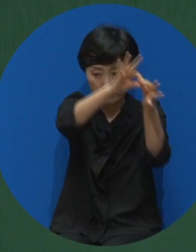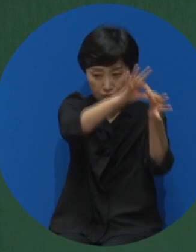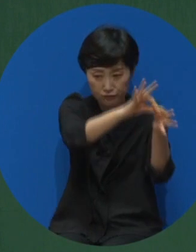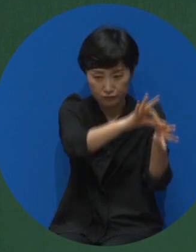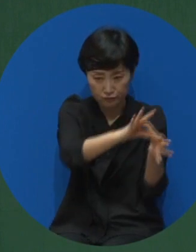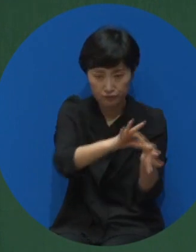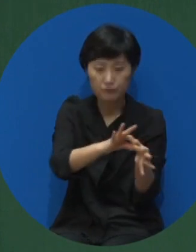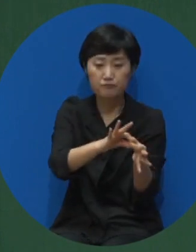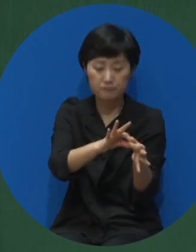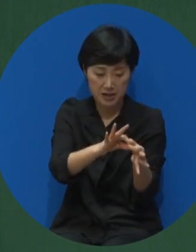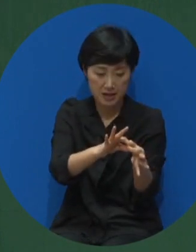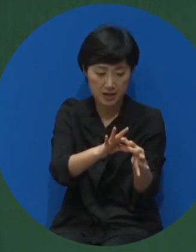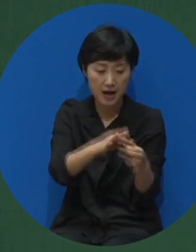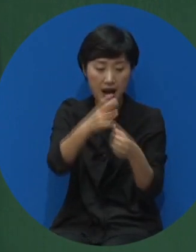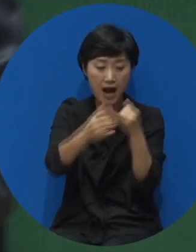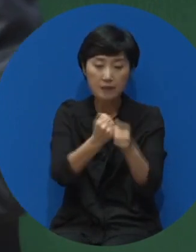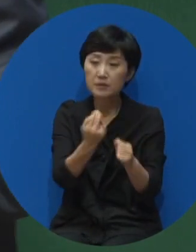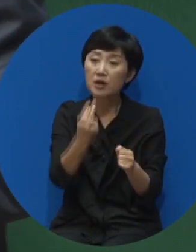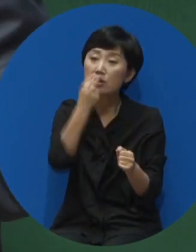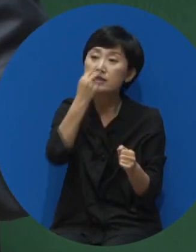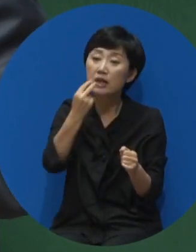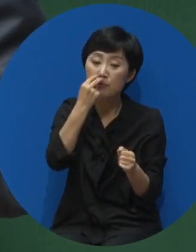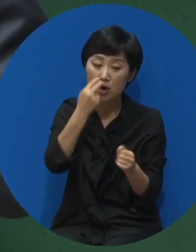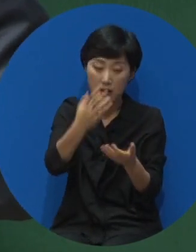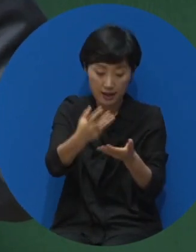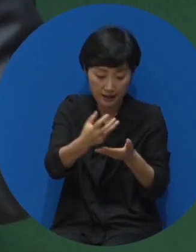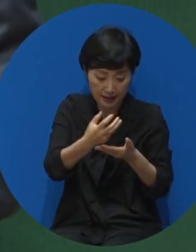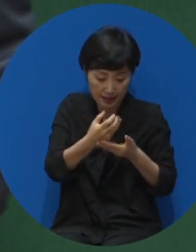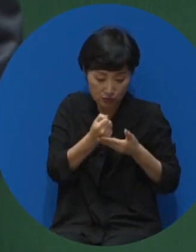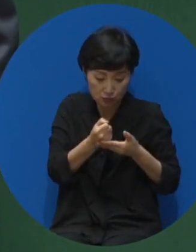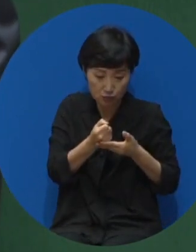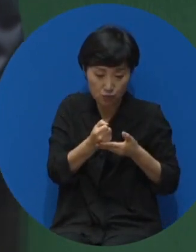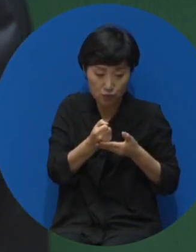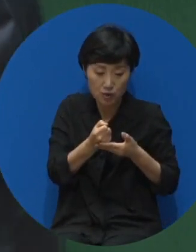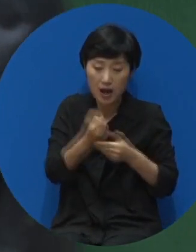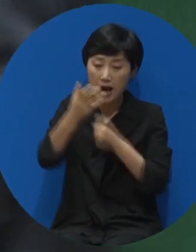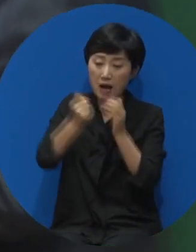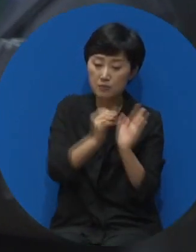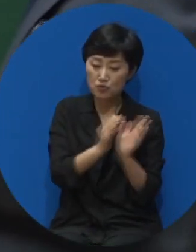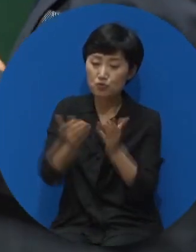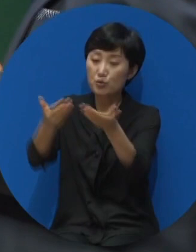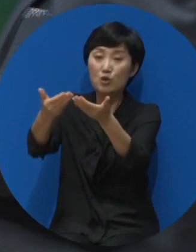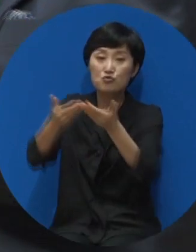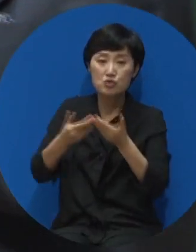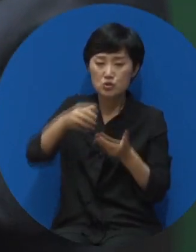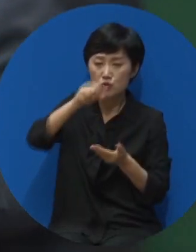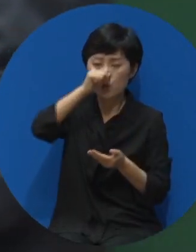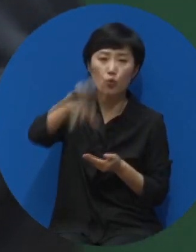이제 완전히 에덴 동산을 그 더 좋은 걸 회복하게 되잖아요.